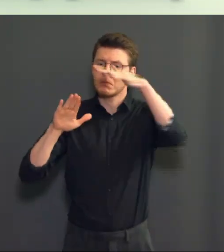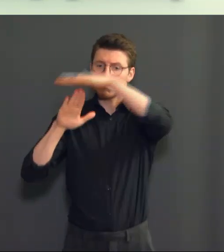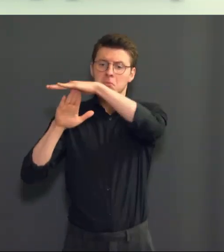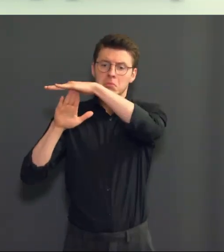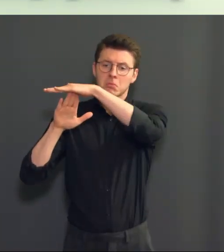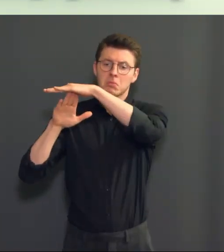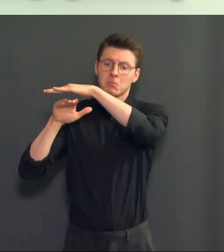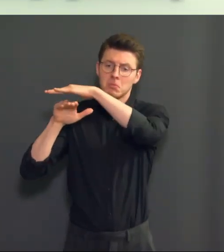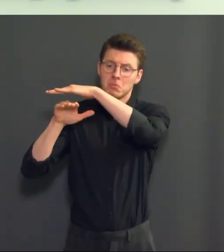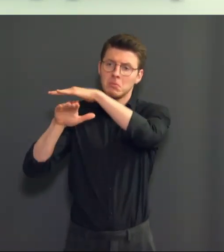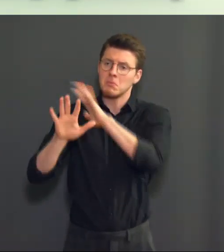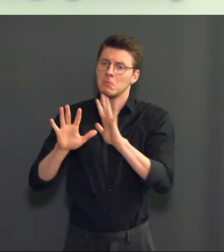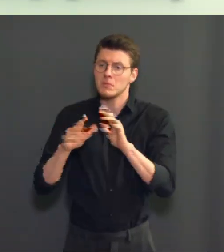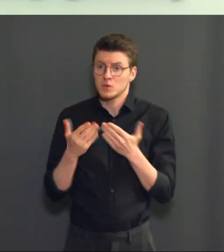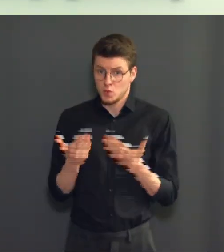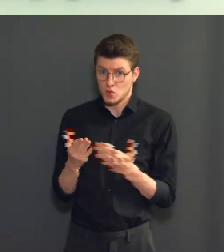Momenteel liggen er